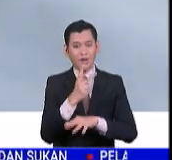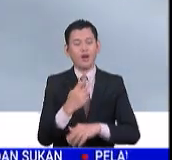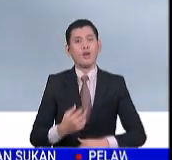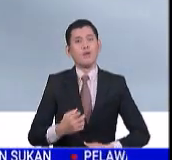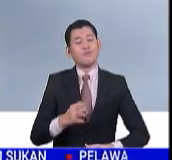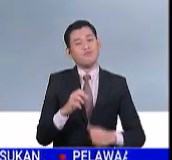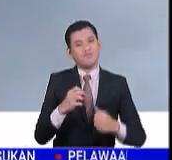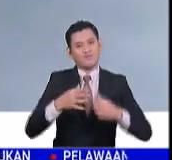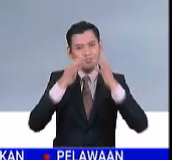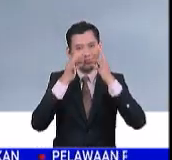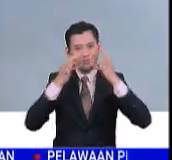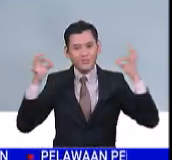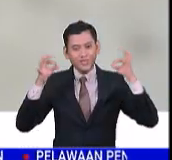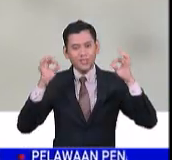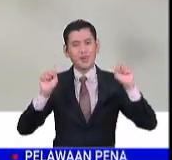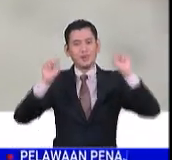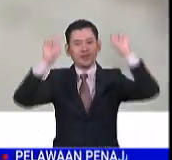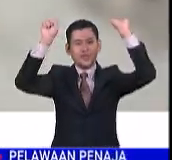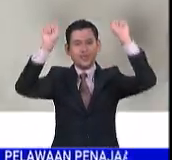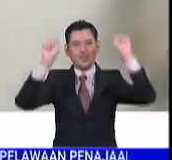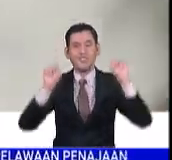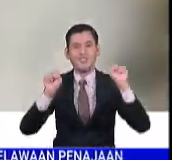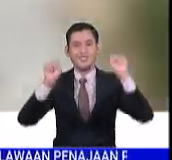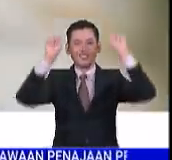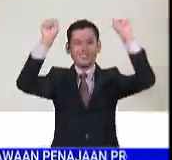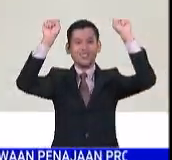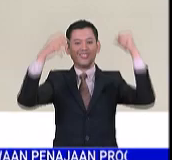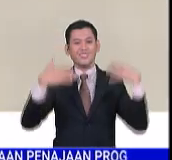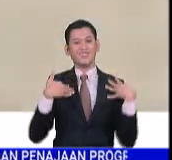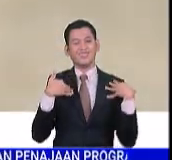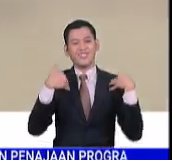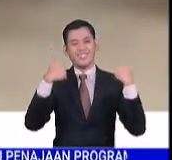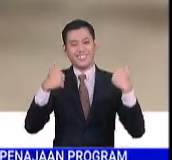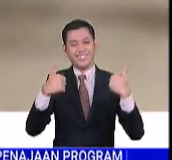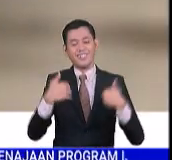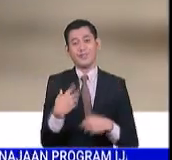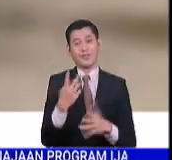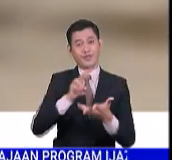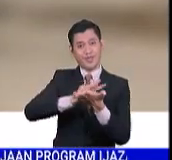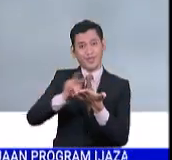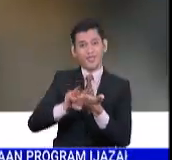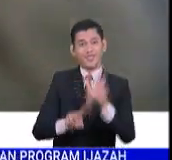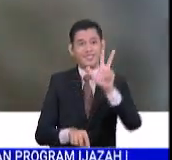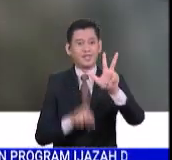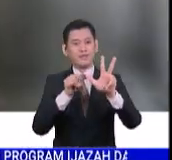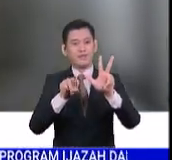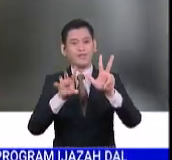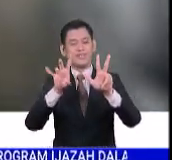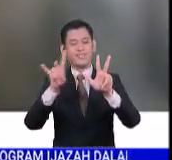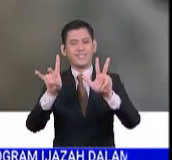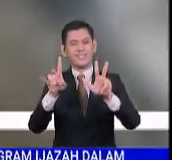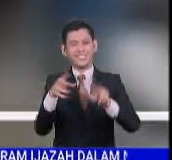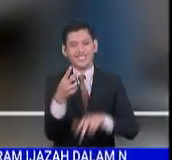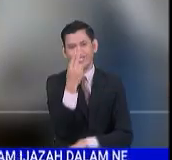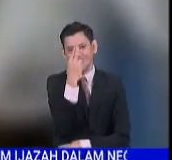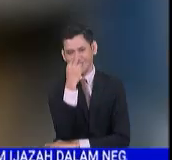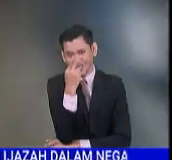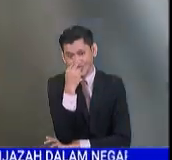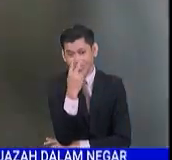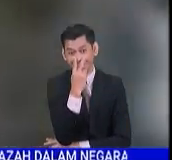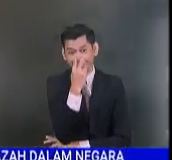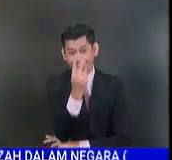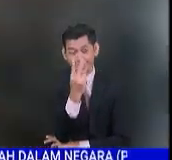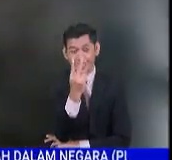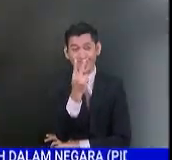kucing seolah-olah bersenam membina badan. Video pendek ini mendapat 3.7 juta tontonan, menggelikan hati warganet